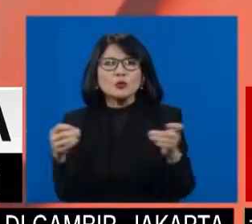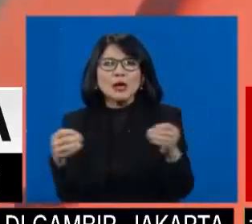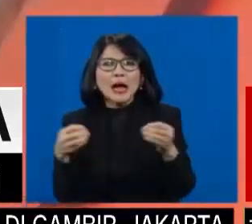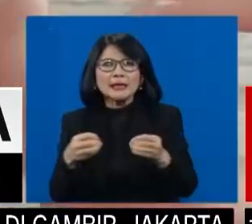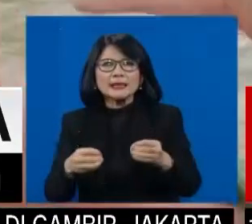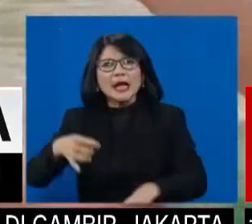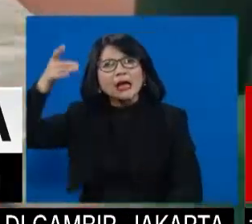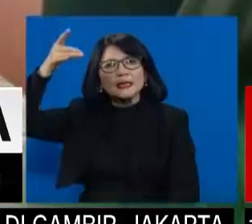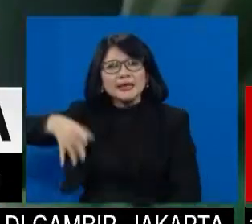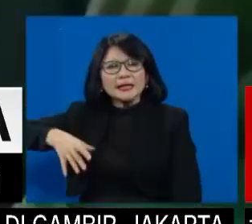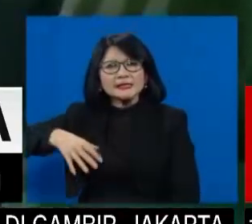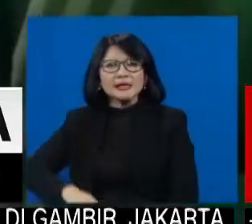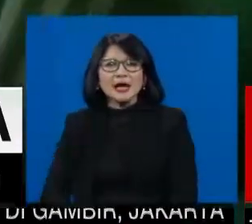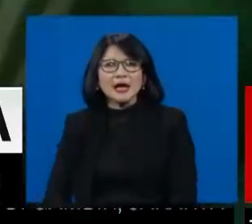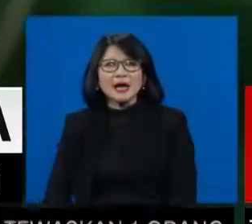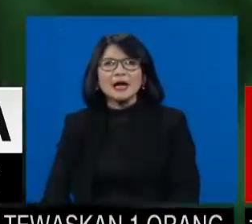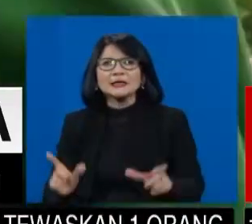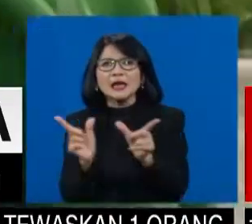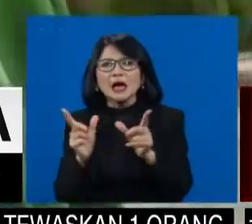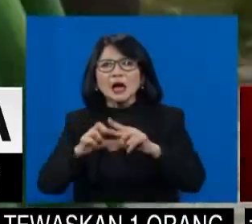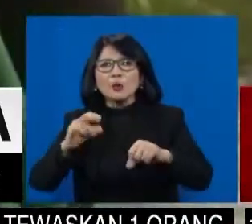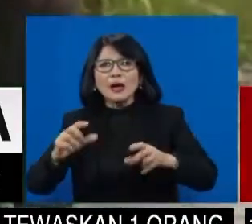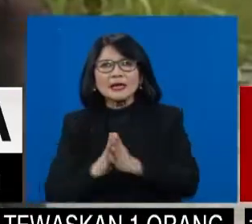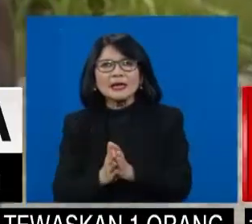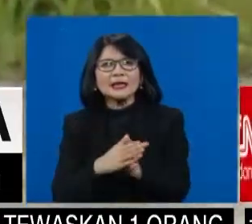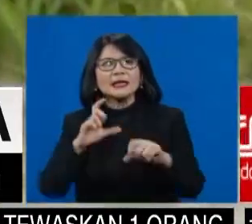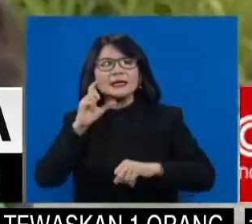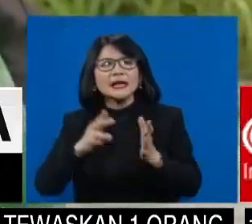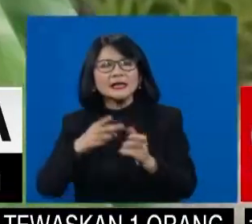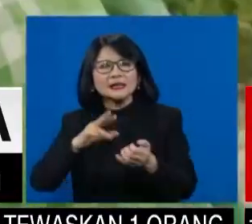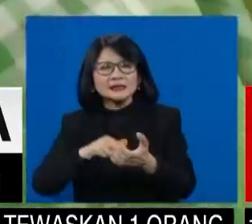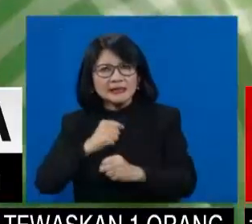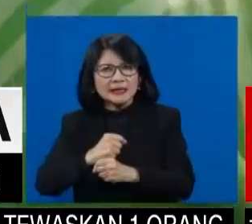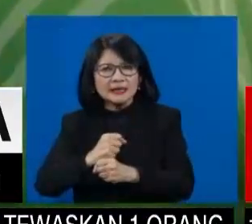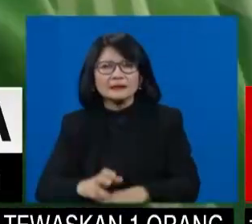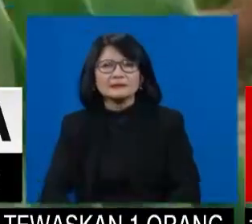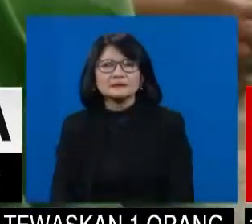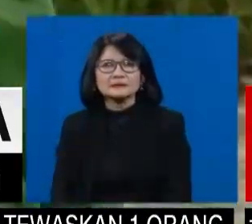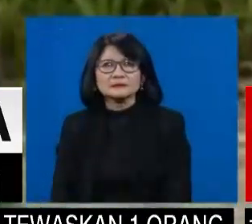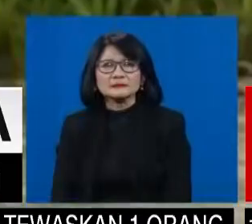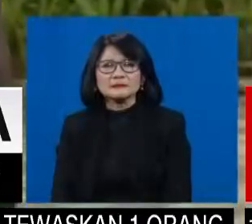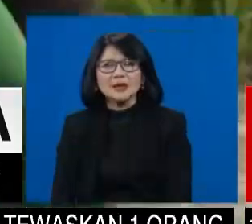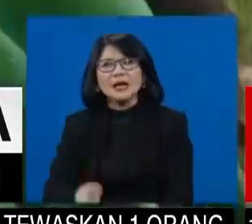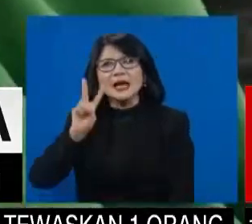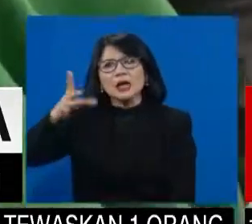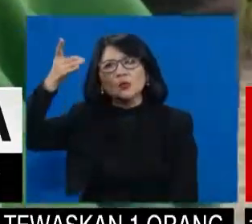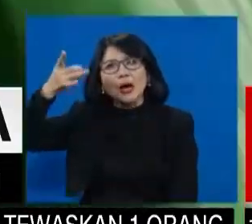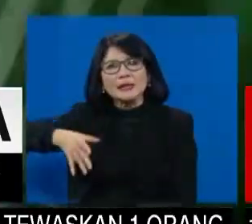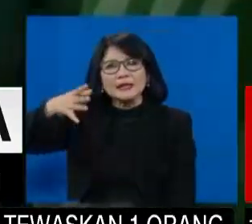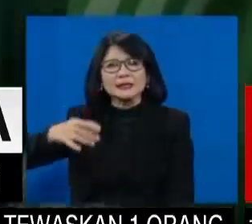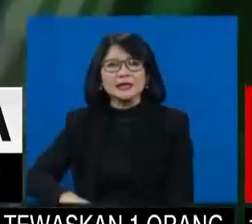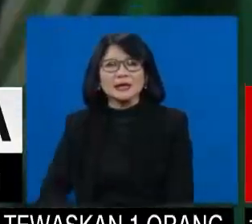terendam banjir yaitu Desa Wara dan Desa Cening, Kecamatan Malangke Barat dan Desa